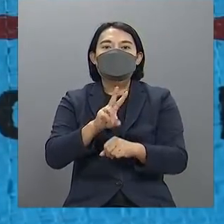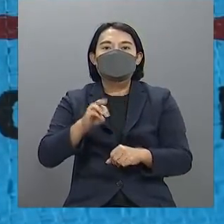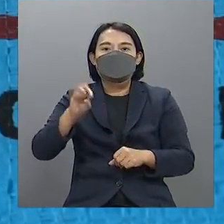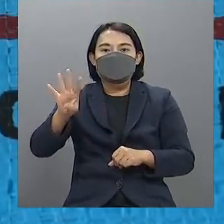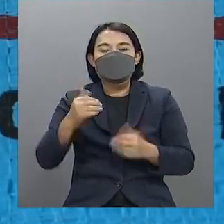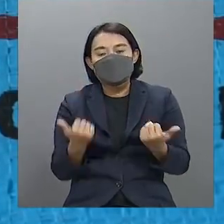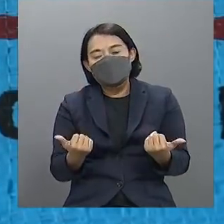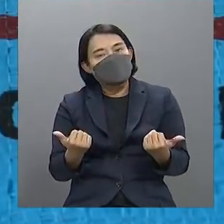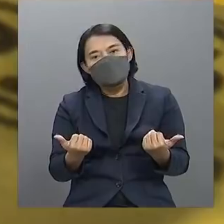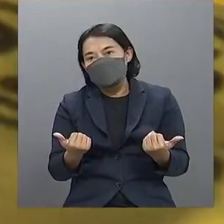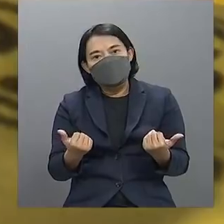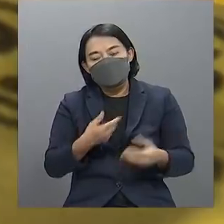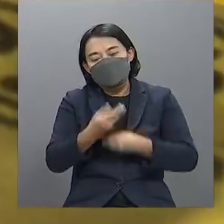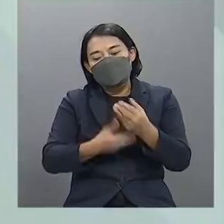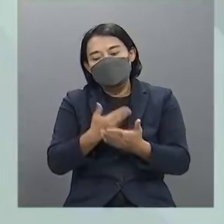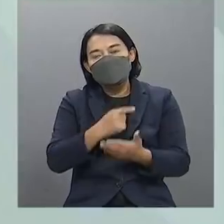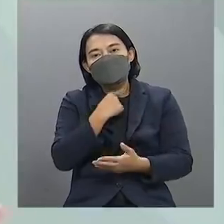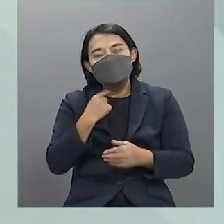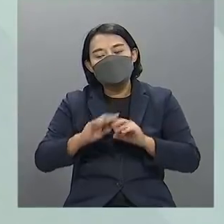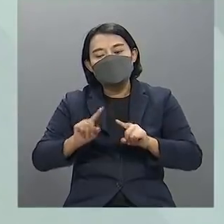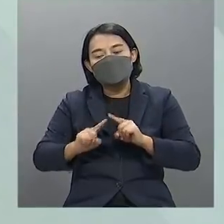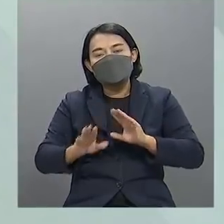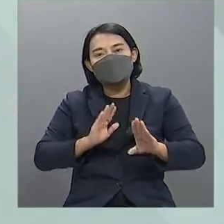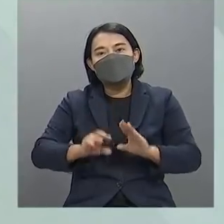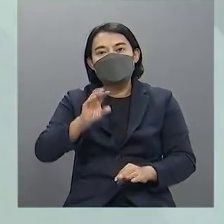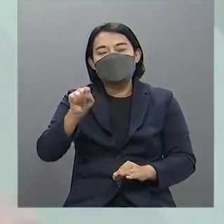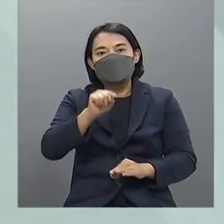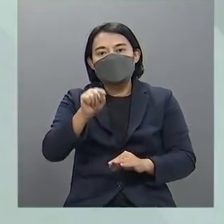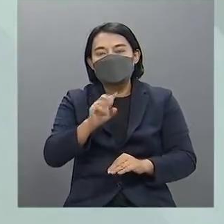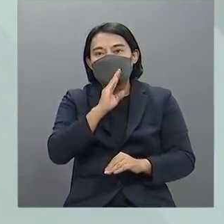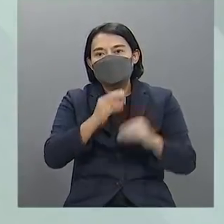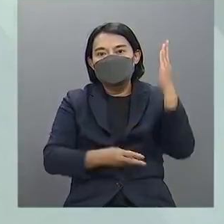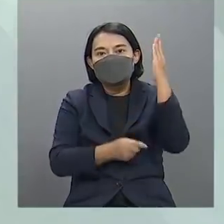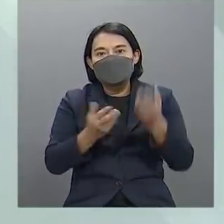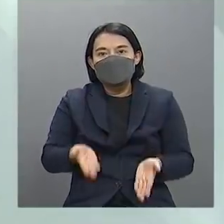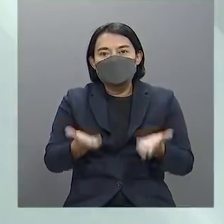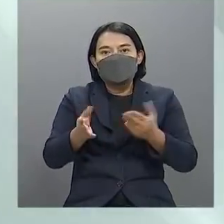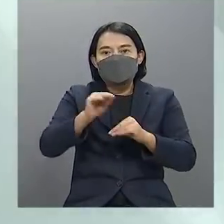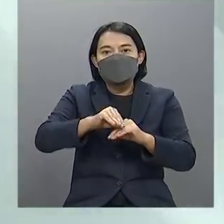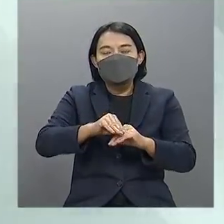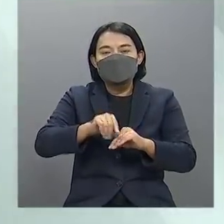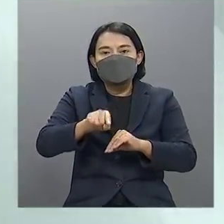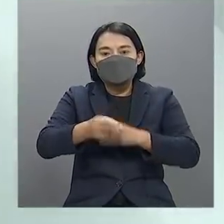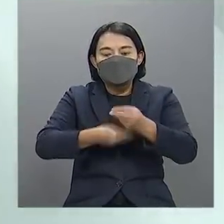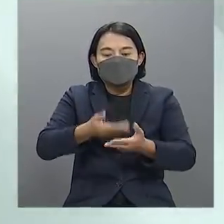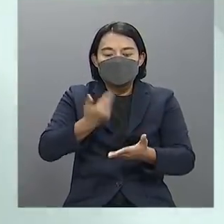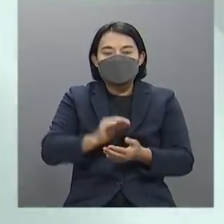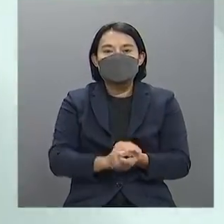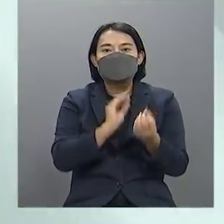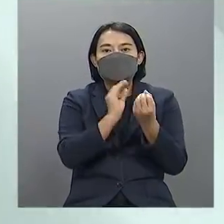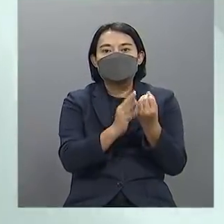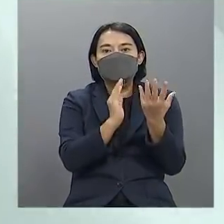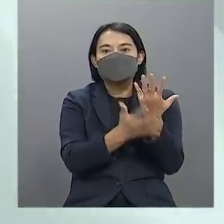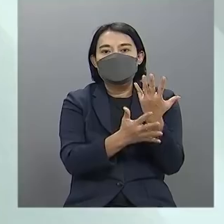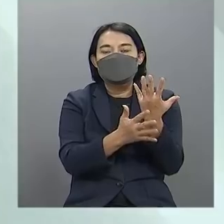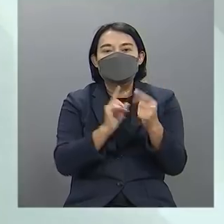ายมาขาดทุนไป 50% แล้วค่ะถ้าปุ๋ยขึ้นราคาแน่นอนนะคะว่าพืชผักผลไม้ที่ต้องใช้ปุ๋ยก็ต้องปรับตัว